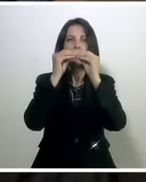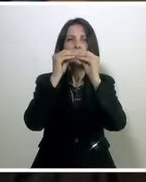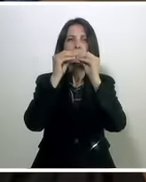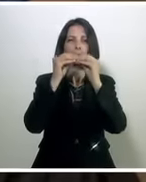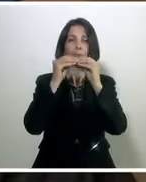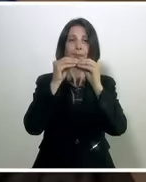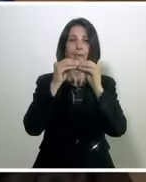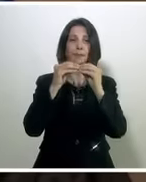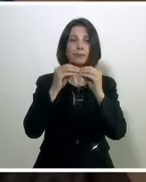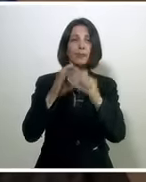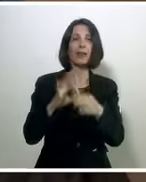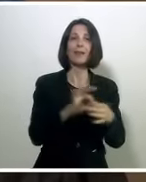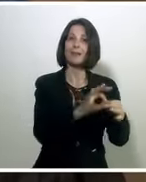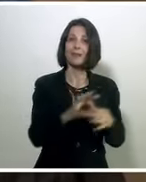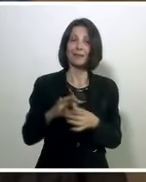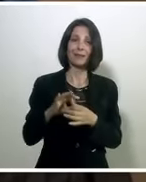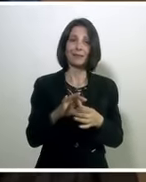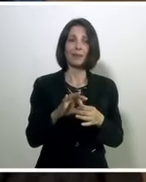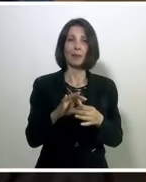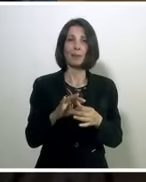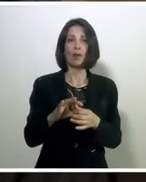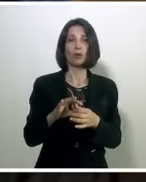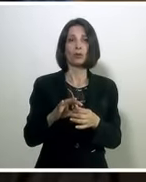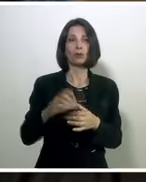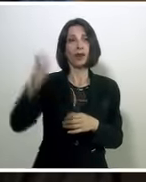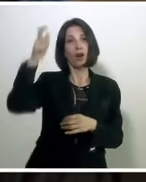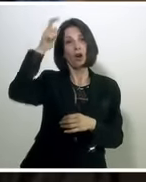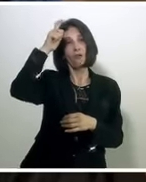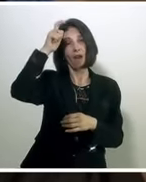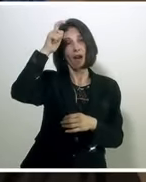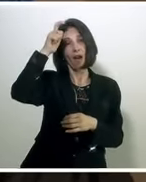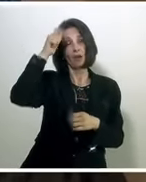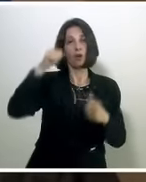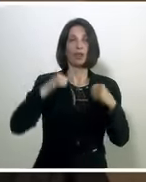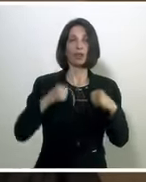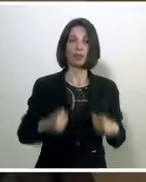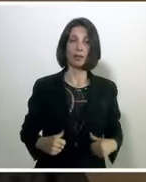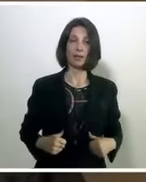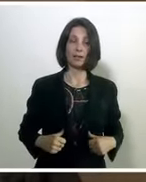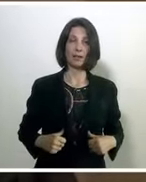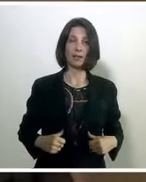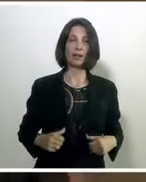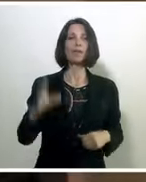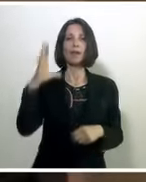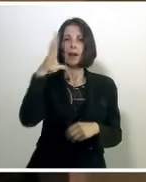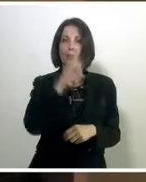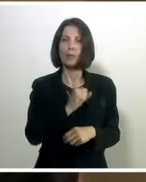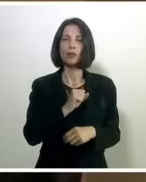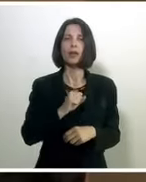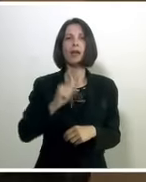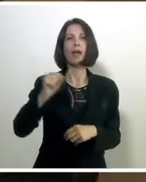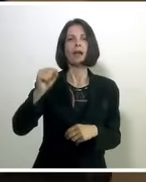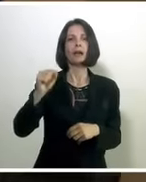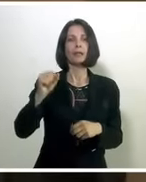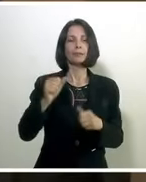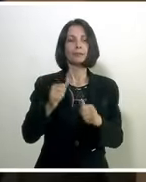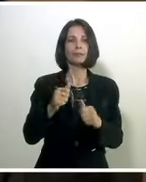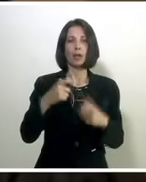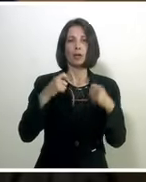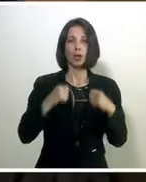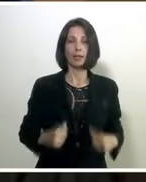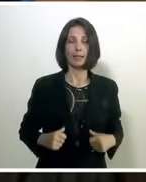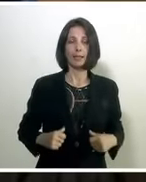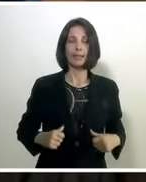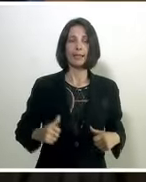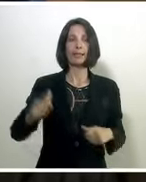e governati capiva che la distanza fra paese legale e paese reale si stava faccendo troppo ampia e sentiva i pericoli che questo